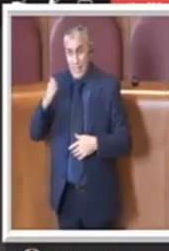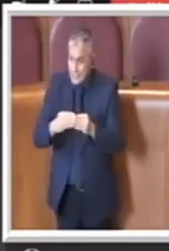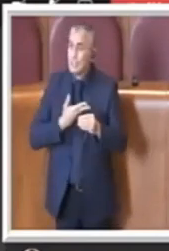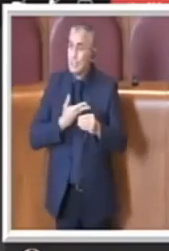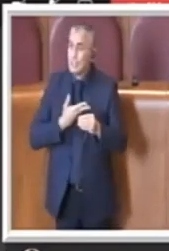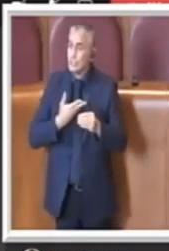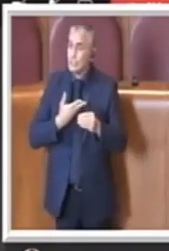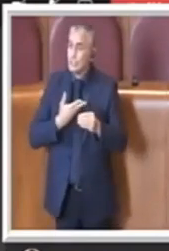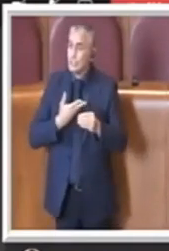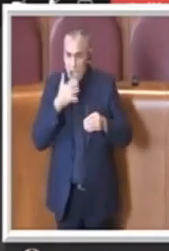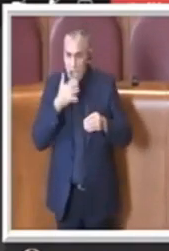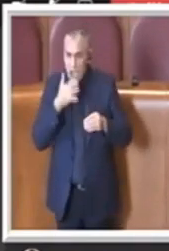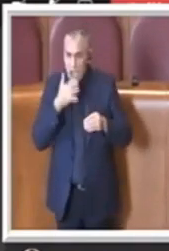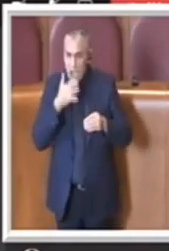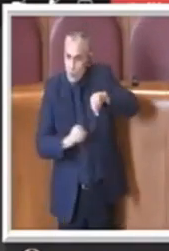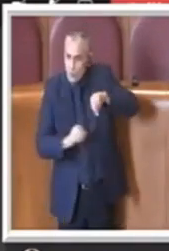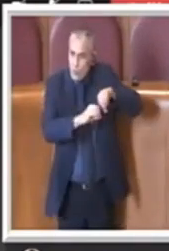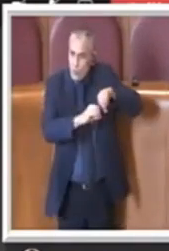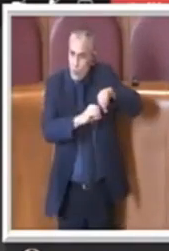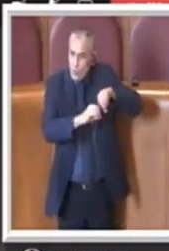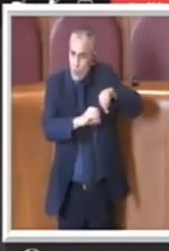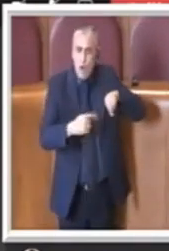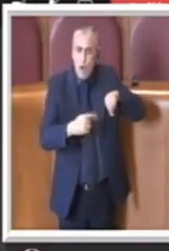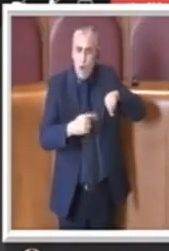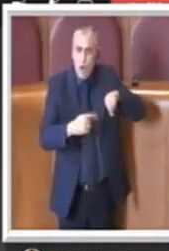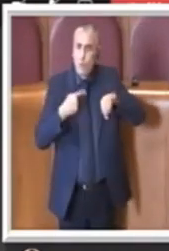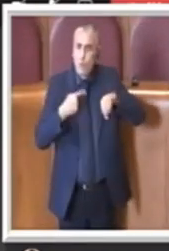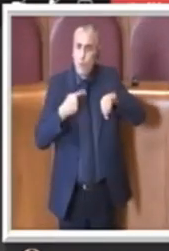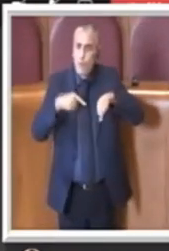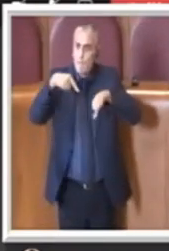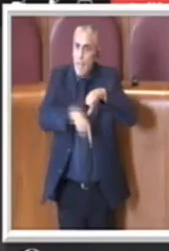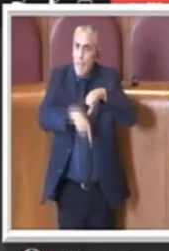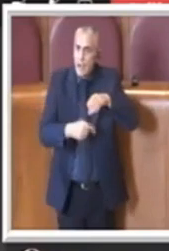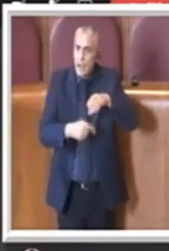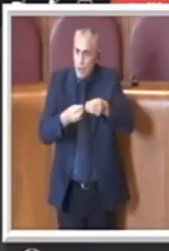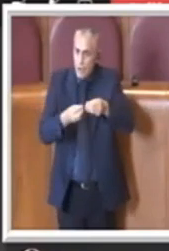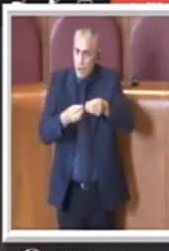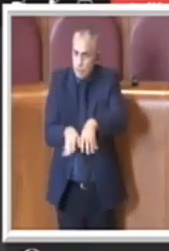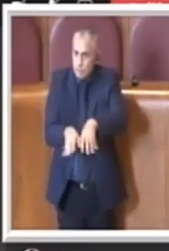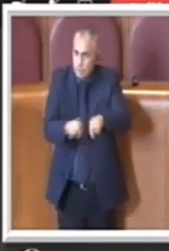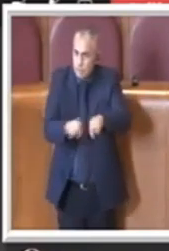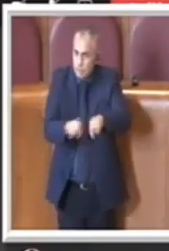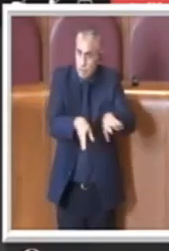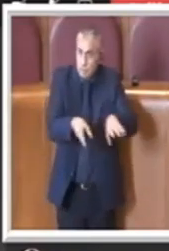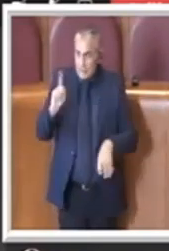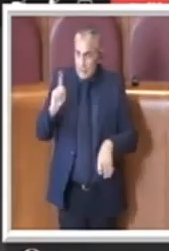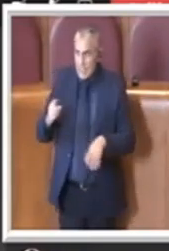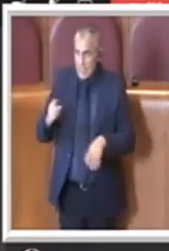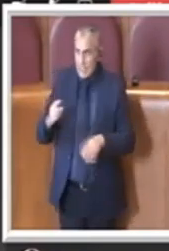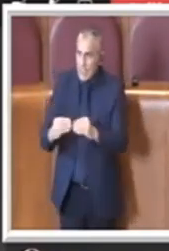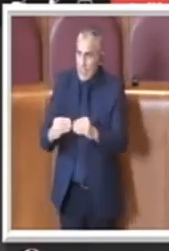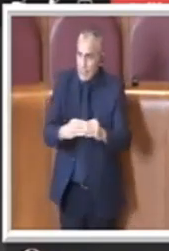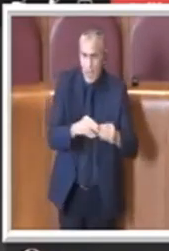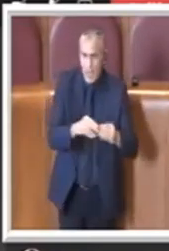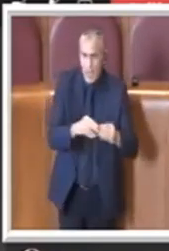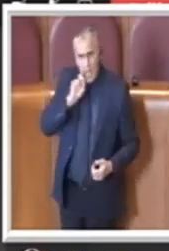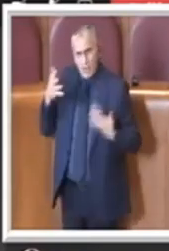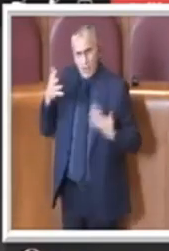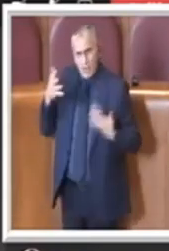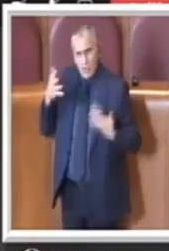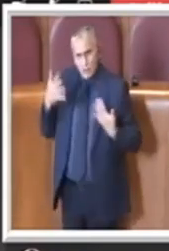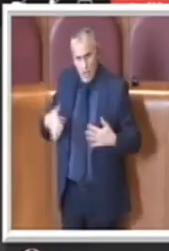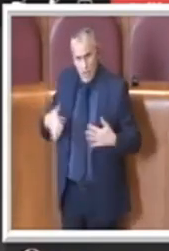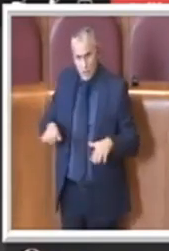idriche della di tutta quanta la rete e sul bilancio di